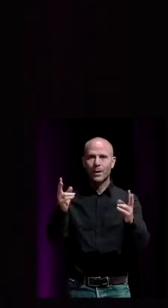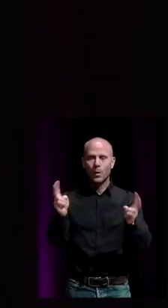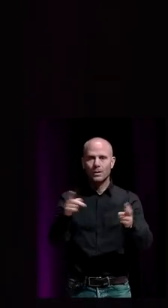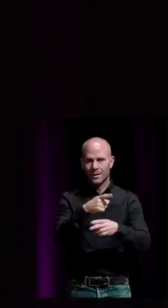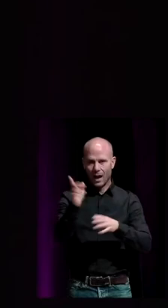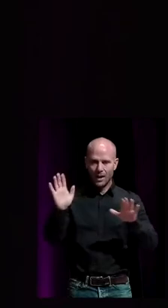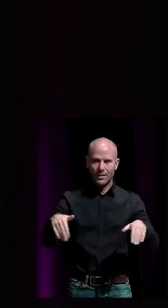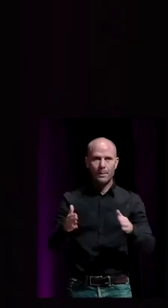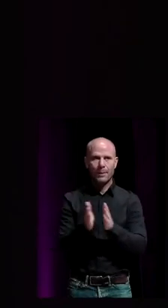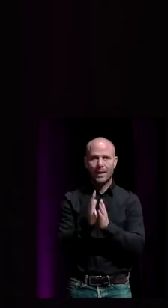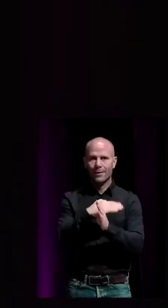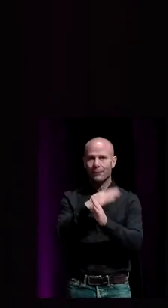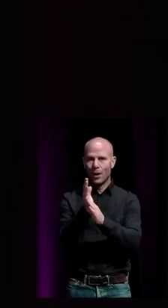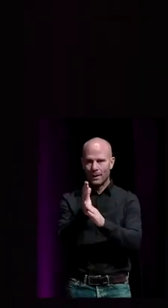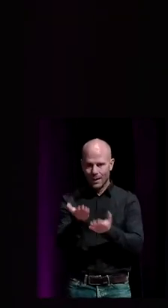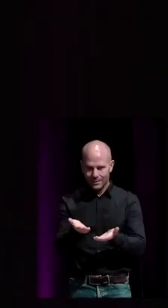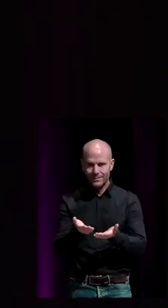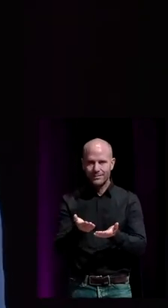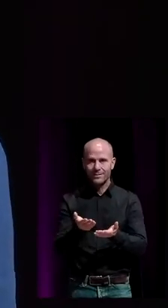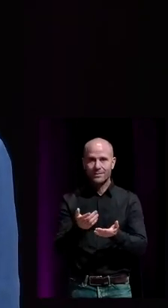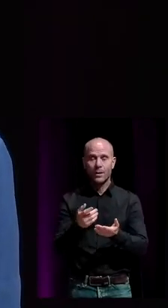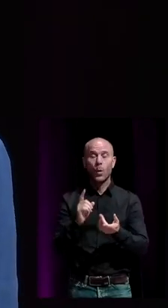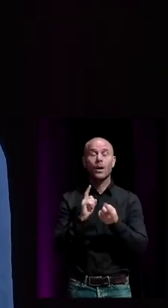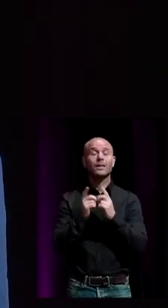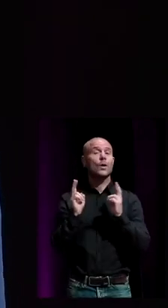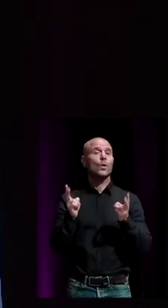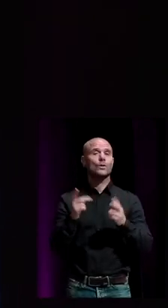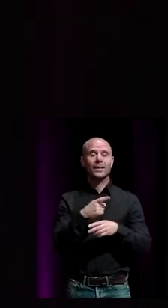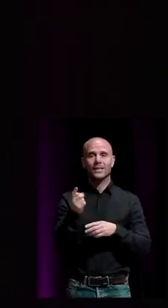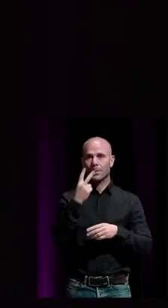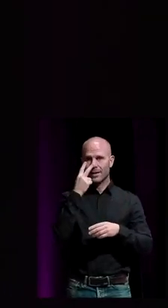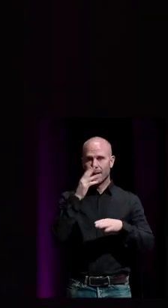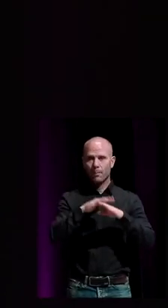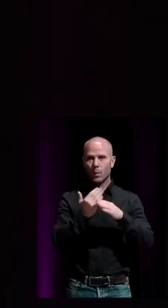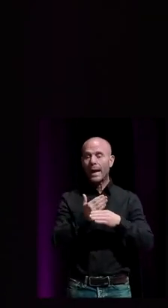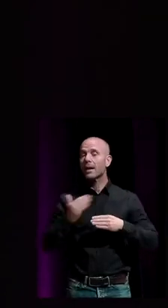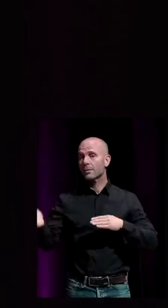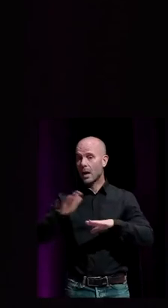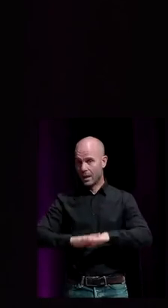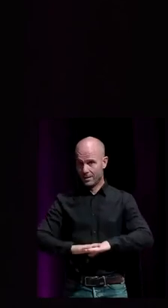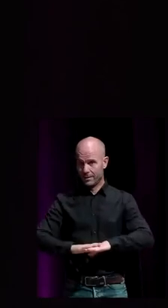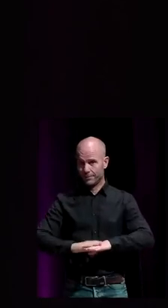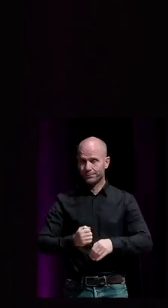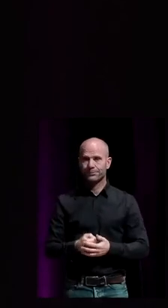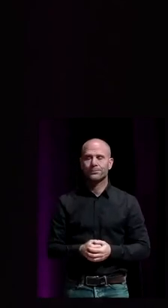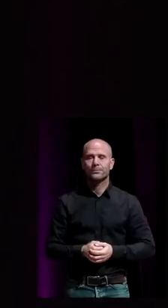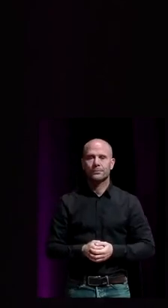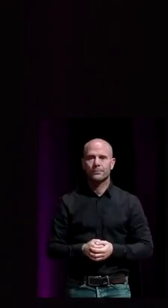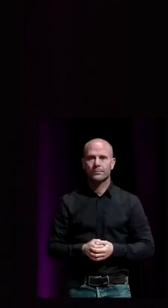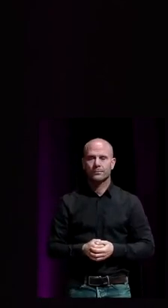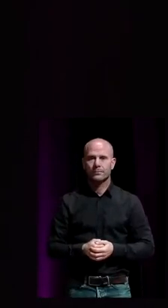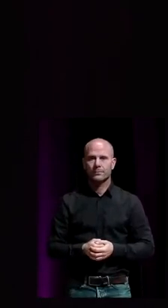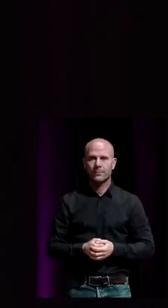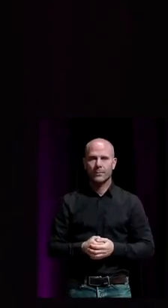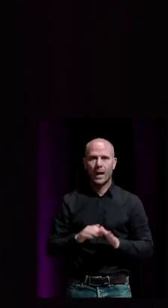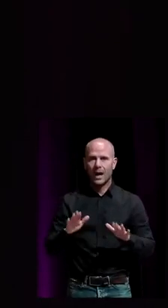under förmiddagen och kanske även er som tittar på det här i efterhand. Och det har varit